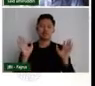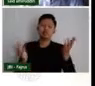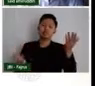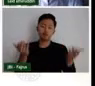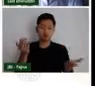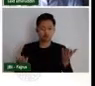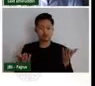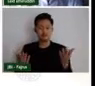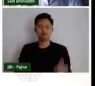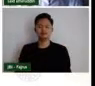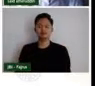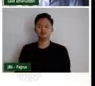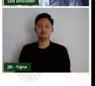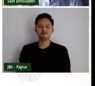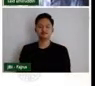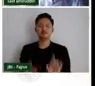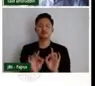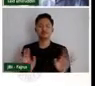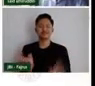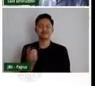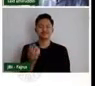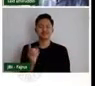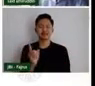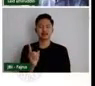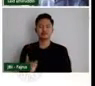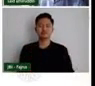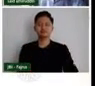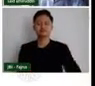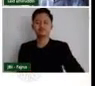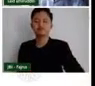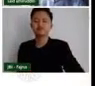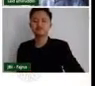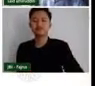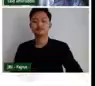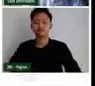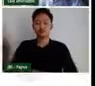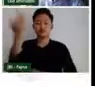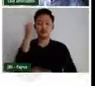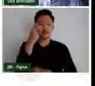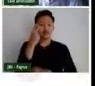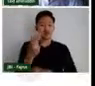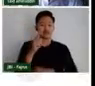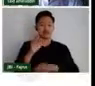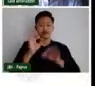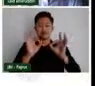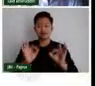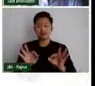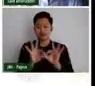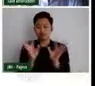sini ada perbedaan sedikit. Kemudian kita lihat pendidikan inklusi itu sendiri.